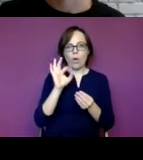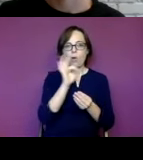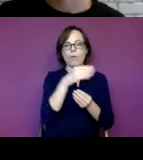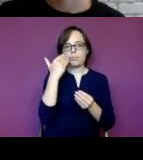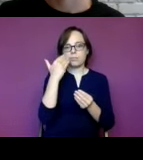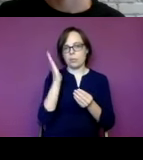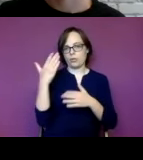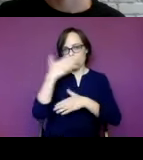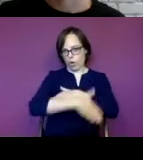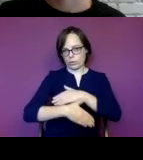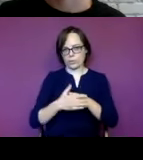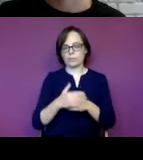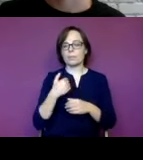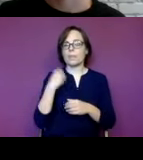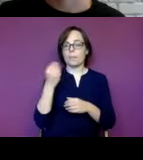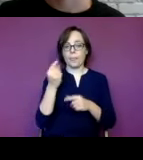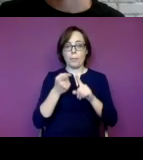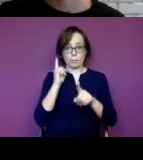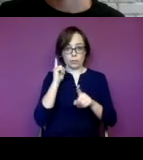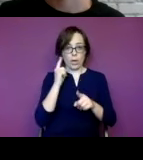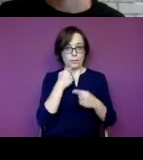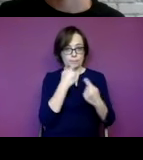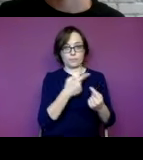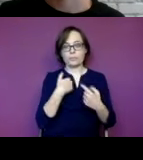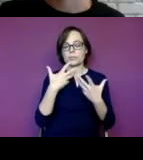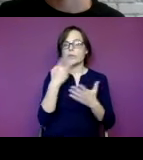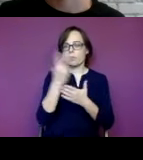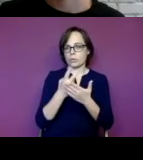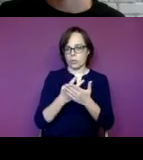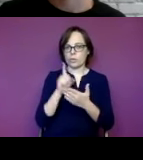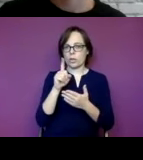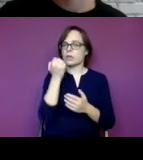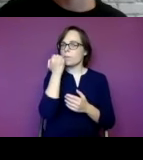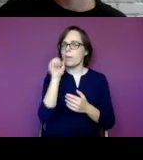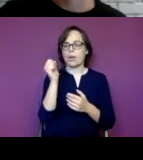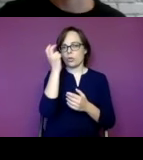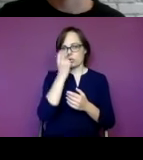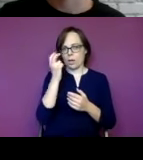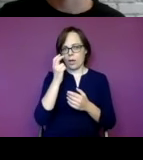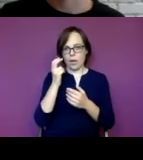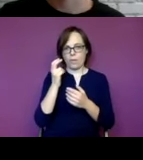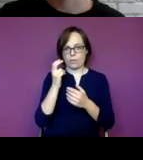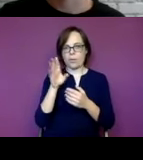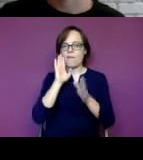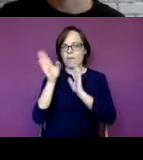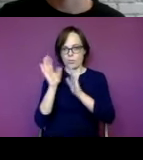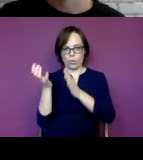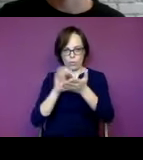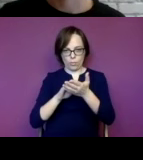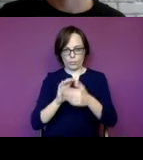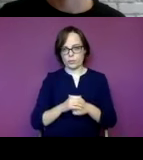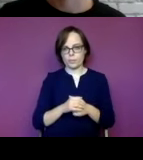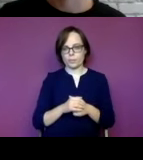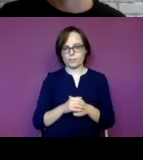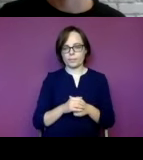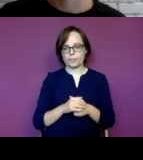spotkanie. Ja jeszcze zanim oddam panu głos, chciałbym przeczytać, bo bardzo, bardzo ciekawy głos się też pojawił na Facebooku. Może